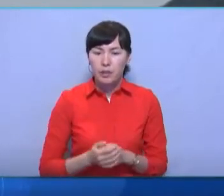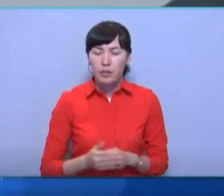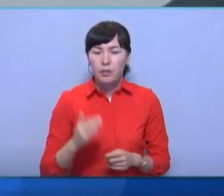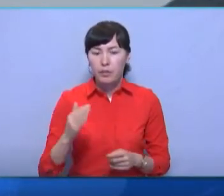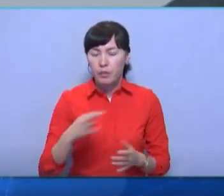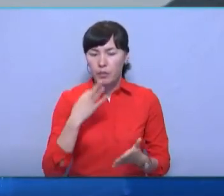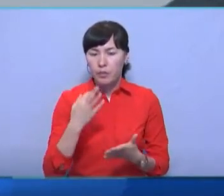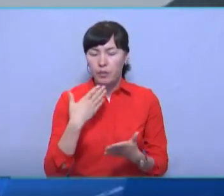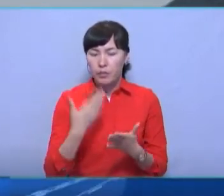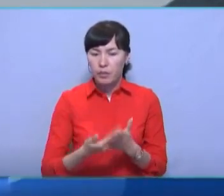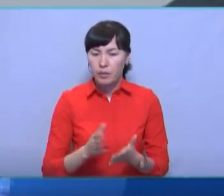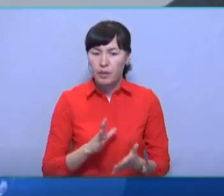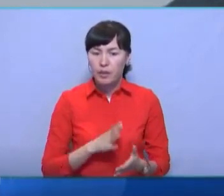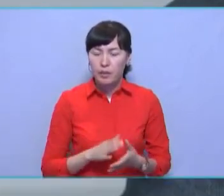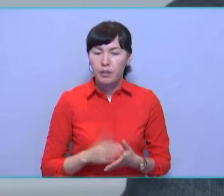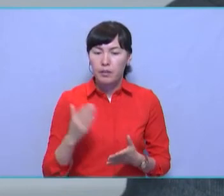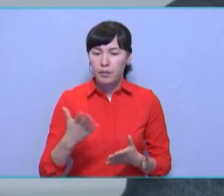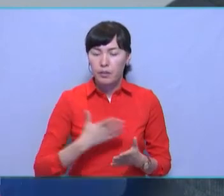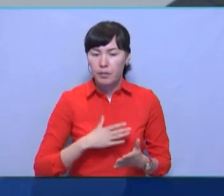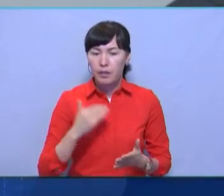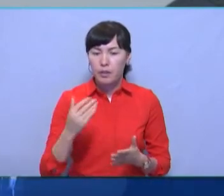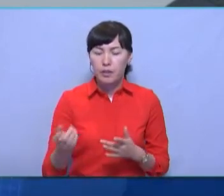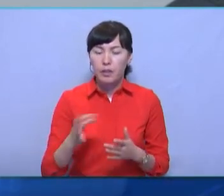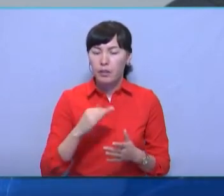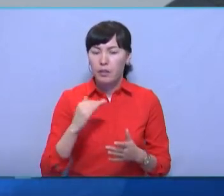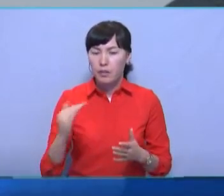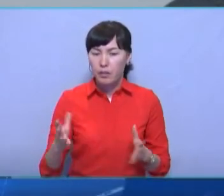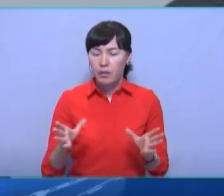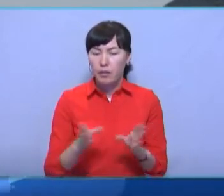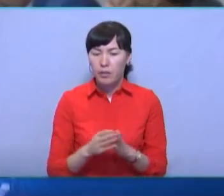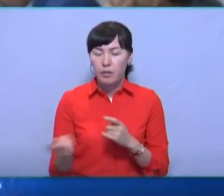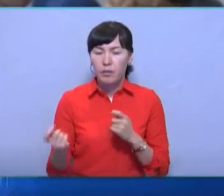оларға сұранысын жібереміз. Ол кісілер сізге официально жауабын беретіні.